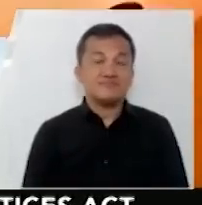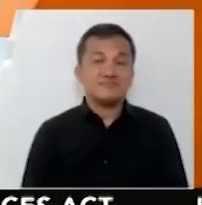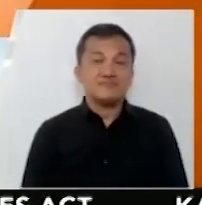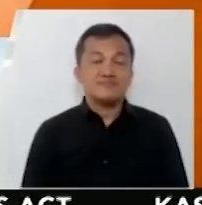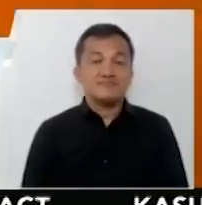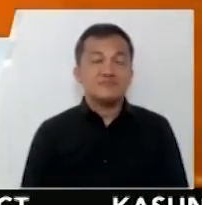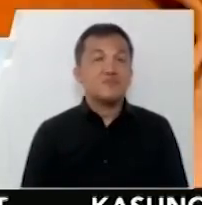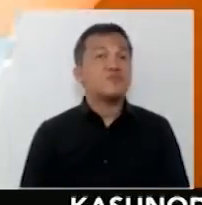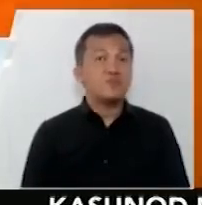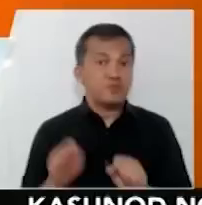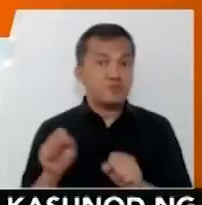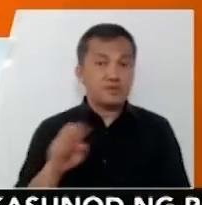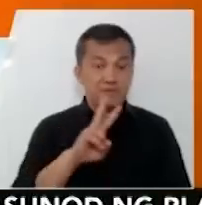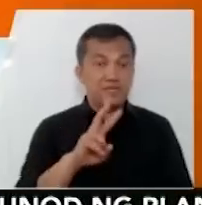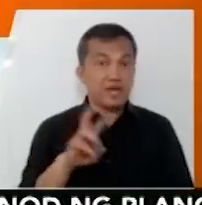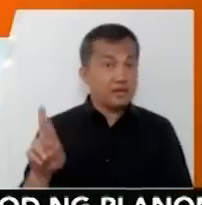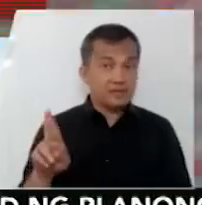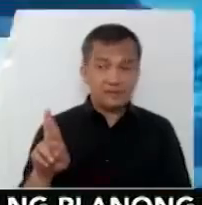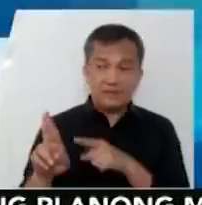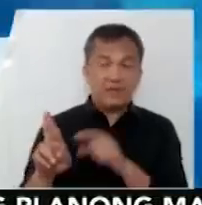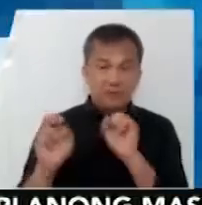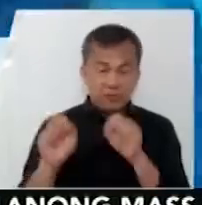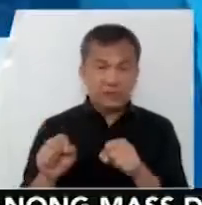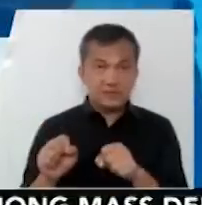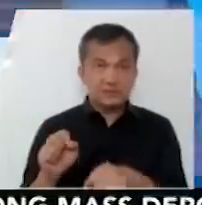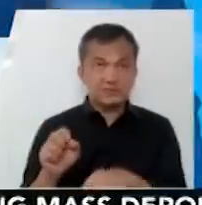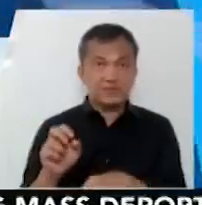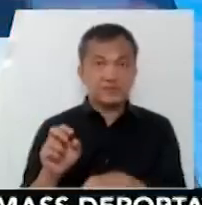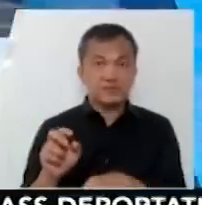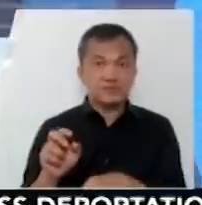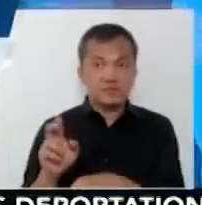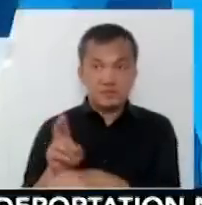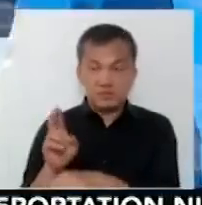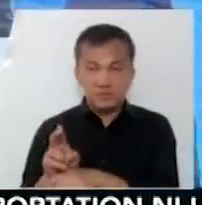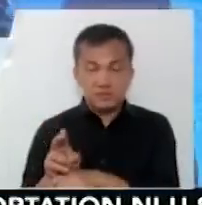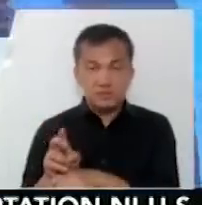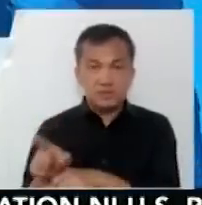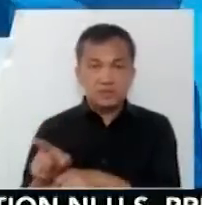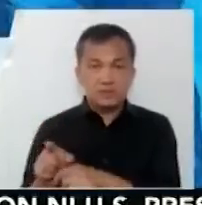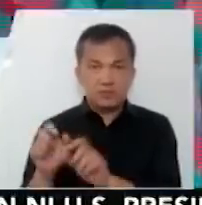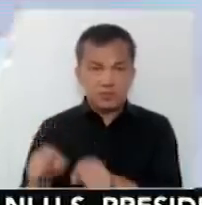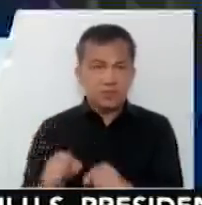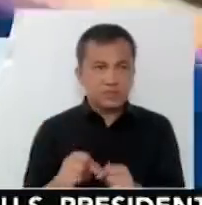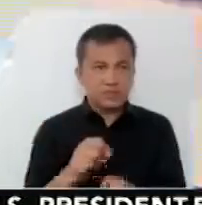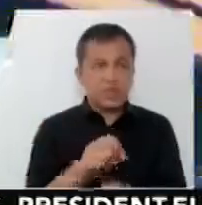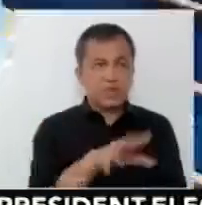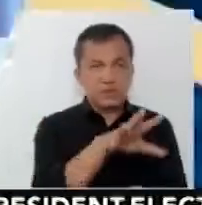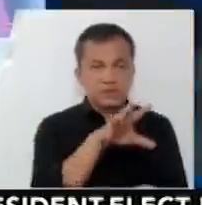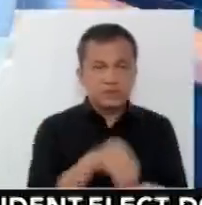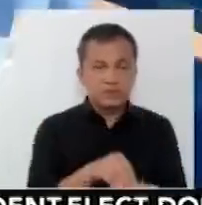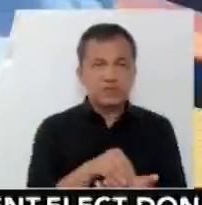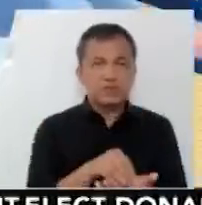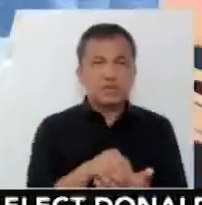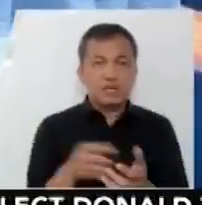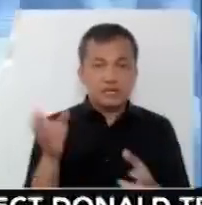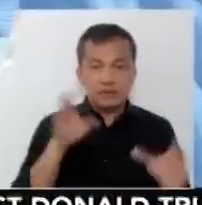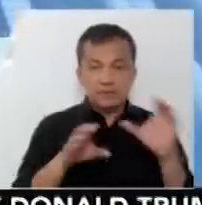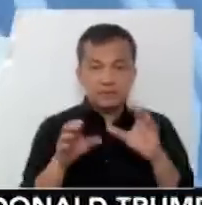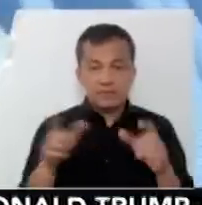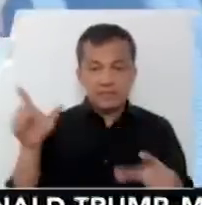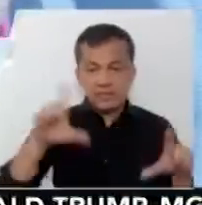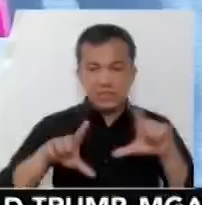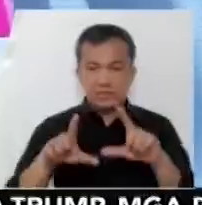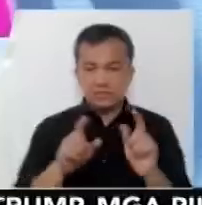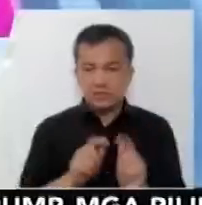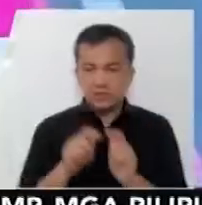Ang virtual reality kasi nagagamitin natin. Kayang ma-simulate ang isang chemistry lab, matransport at makita